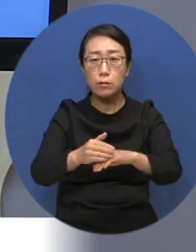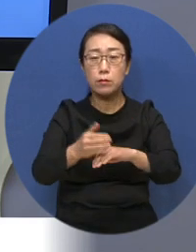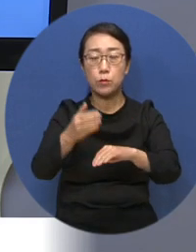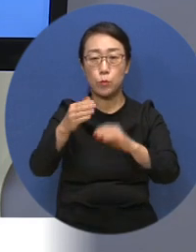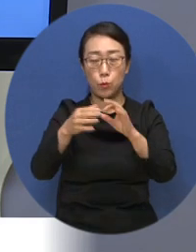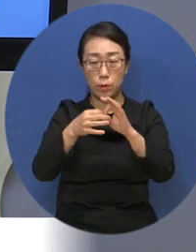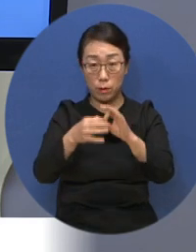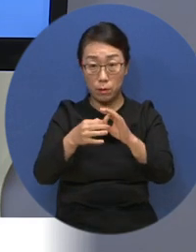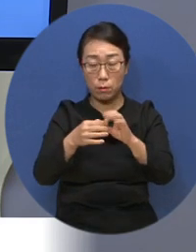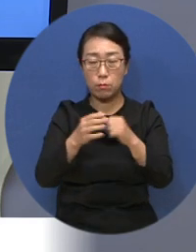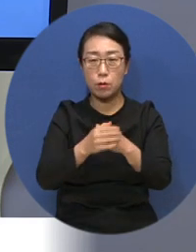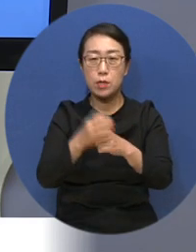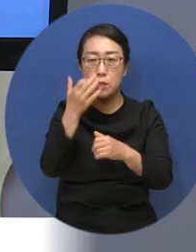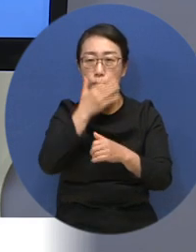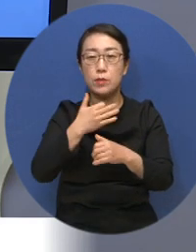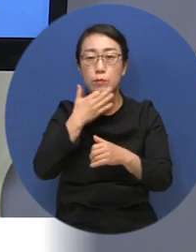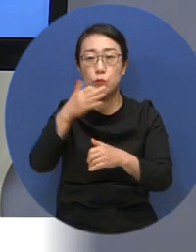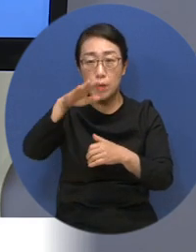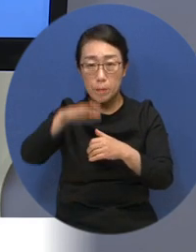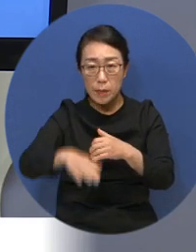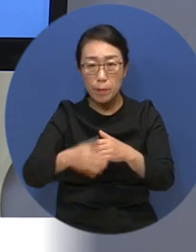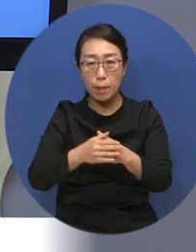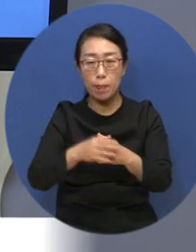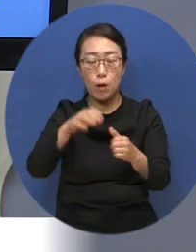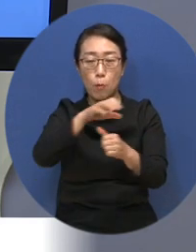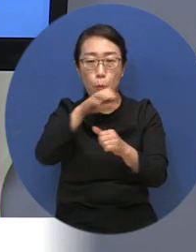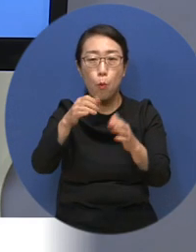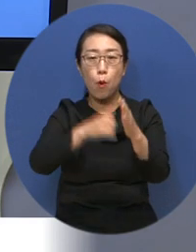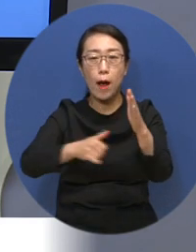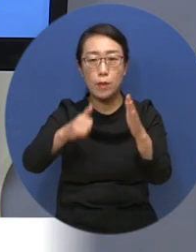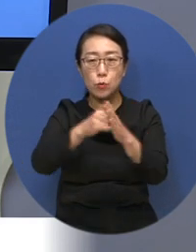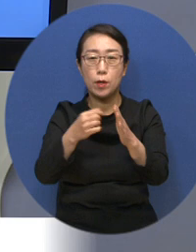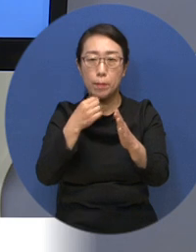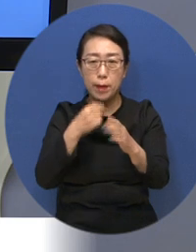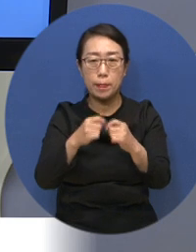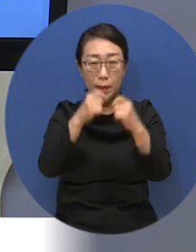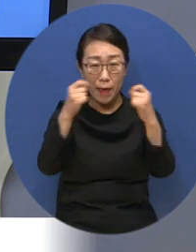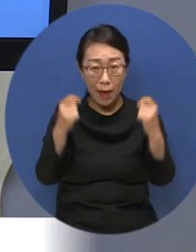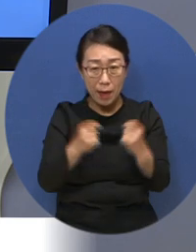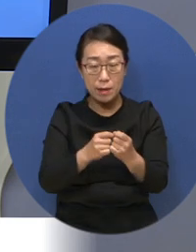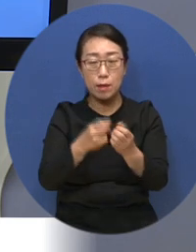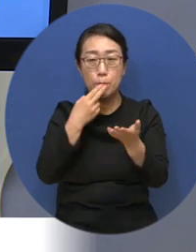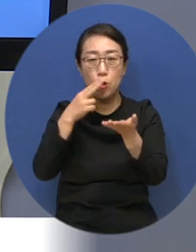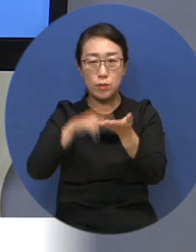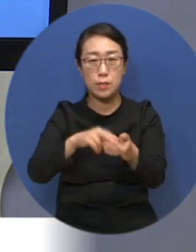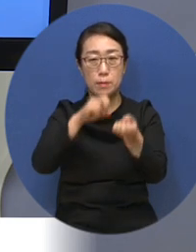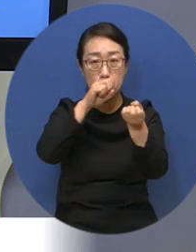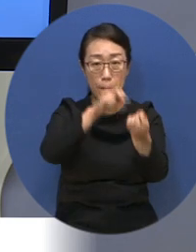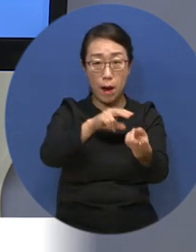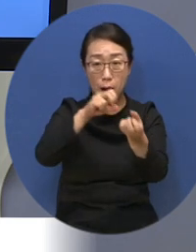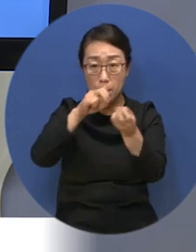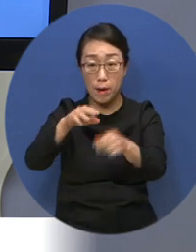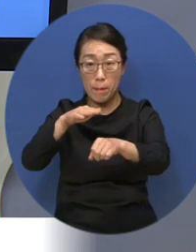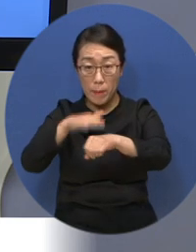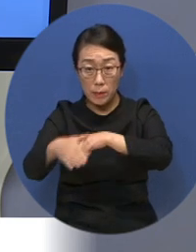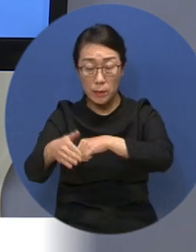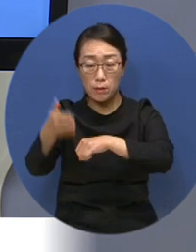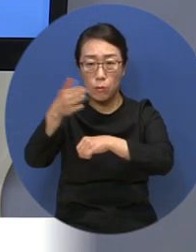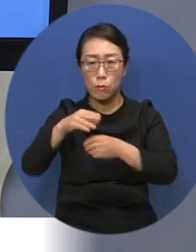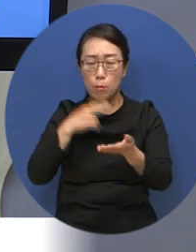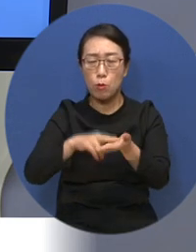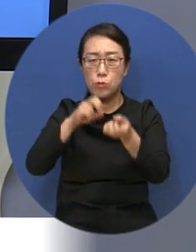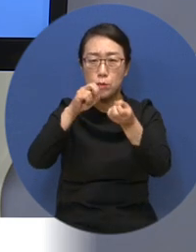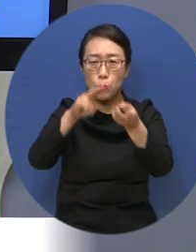19세 미만 아동 청소년 보호가 고 의 세대주 에게 우편으로 고지 해왔지만 발송 에서 소싱